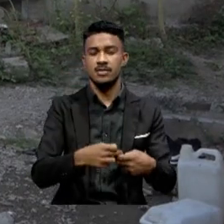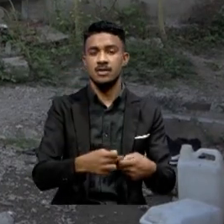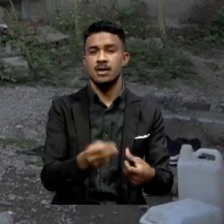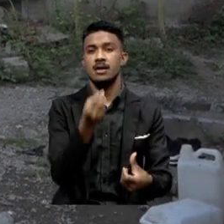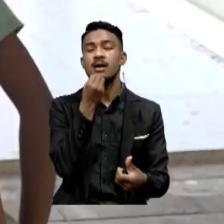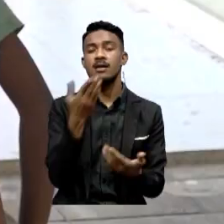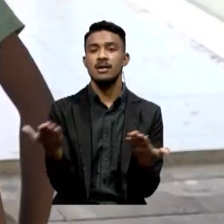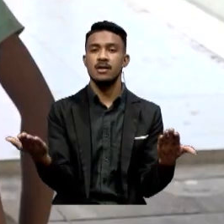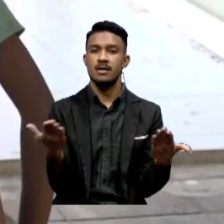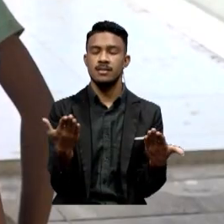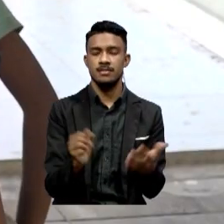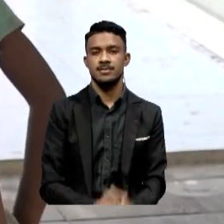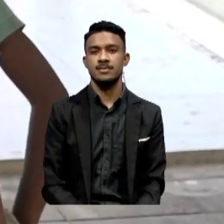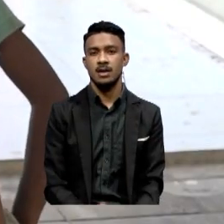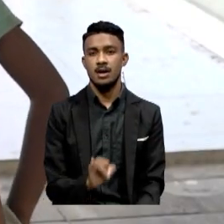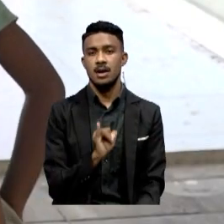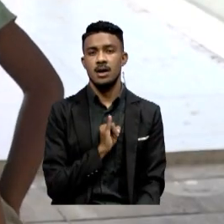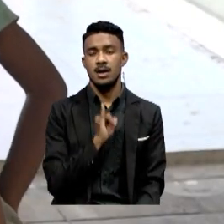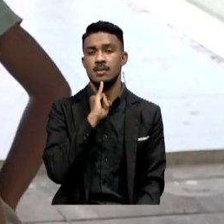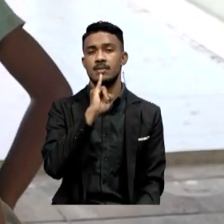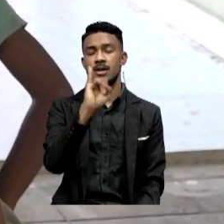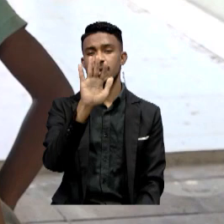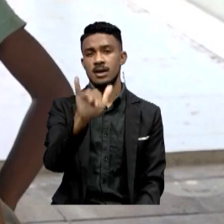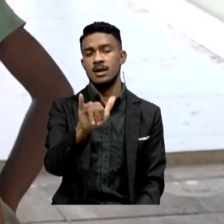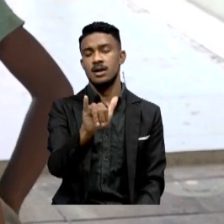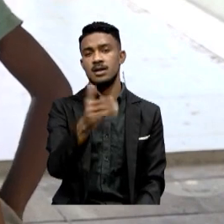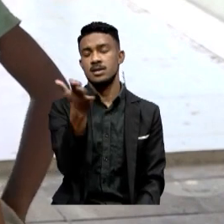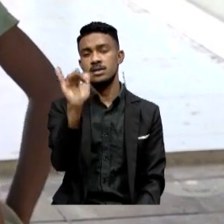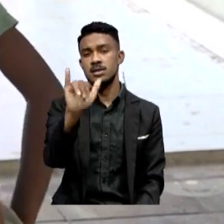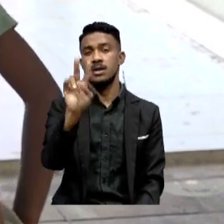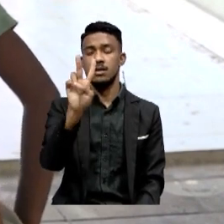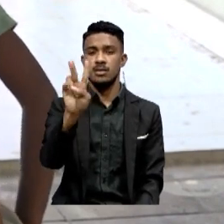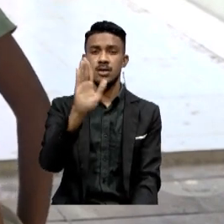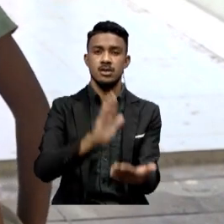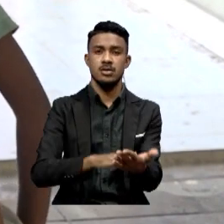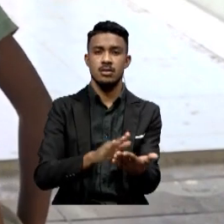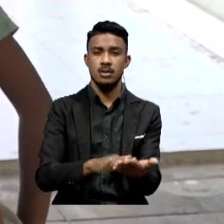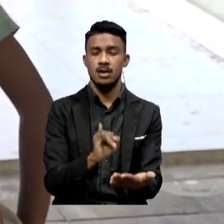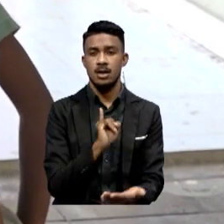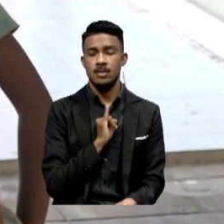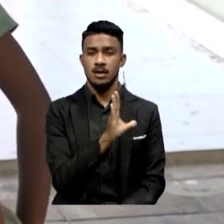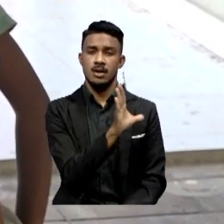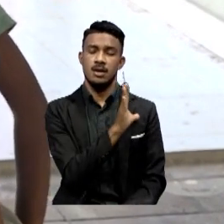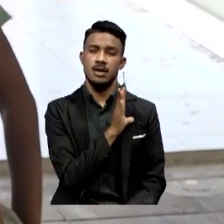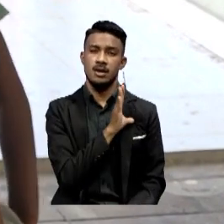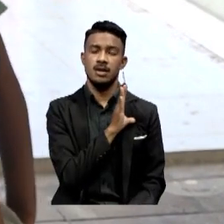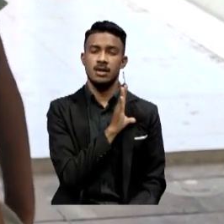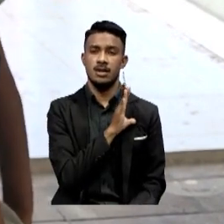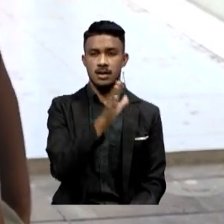latene, nih be hau mahela fale ba senai dua sekolah ba, hau mahela fale ba hein apa, ama